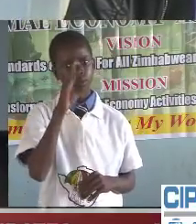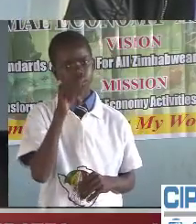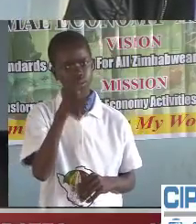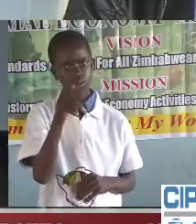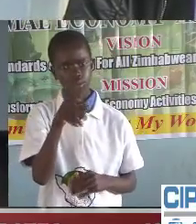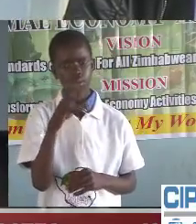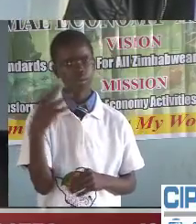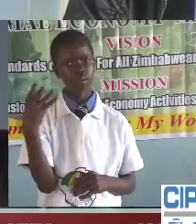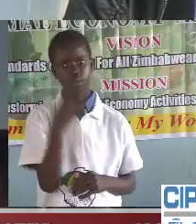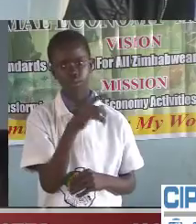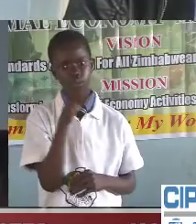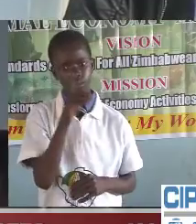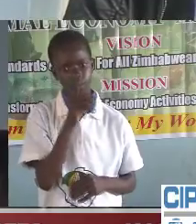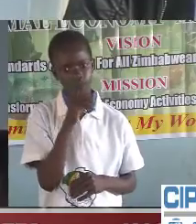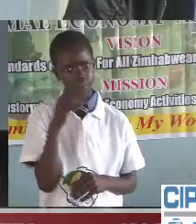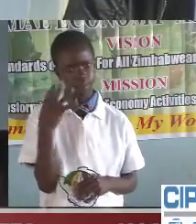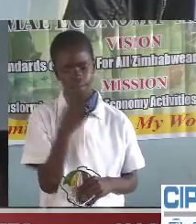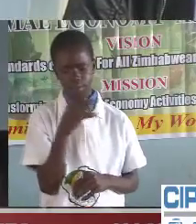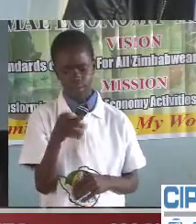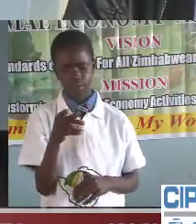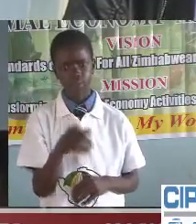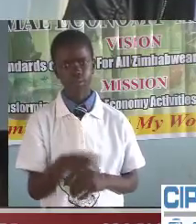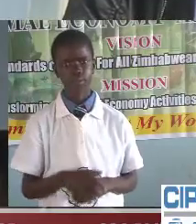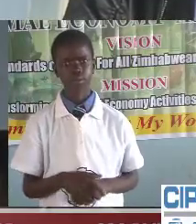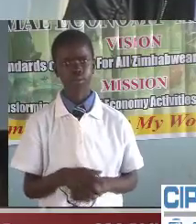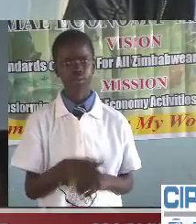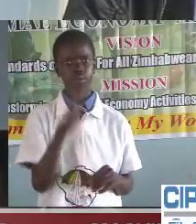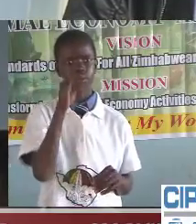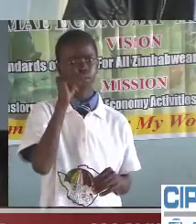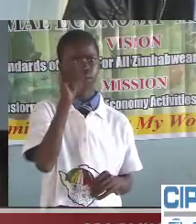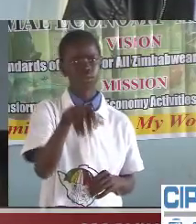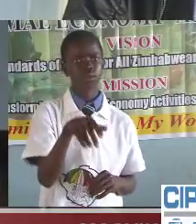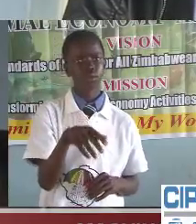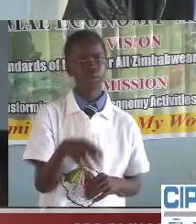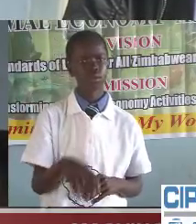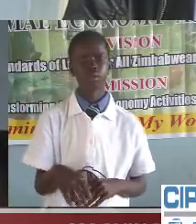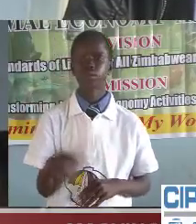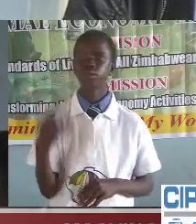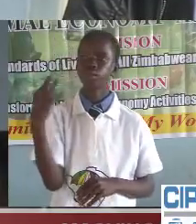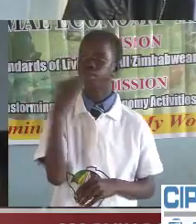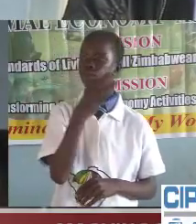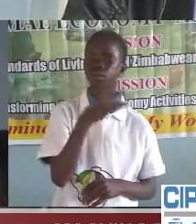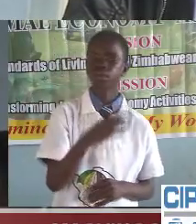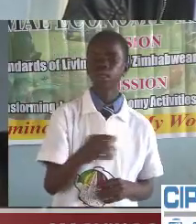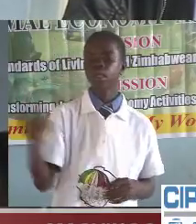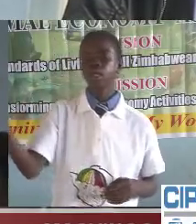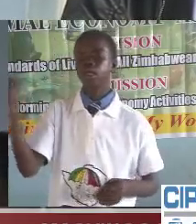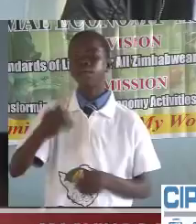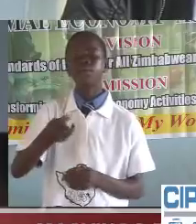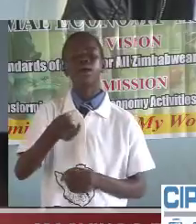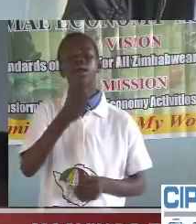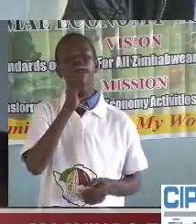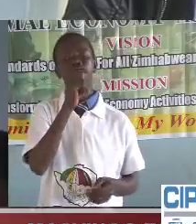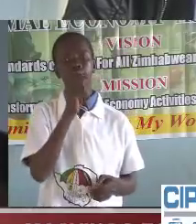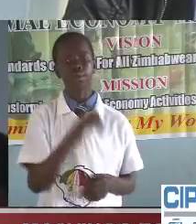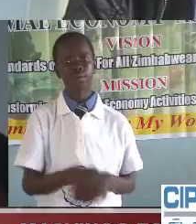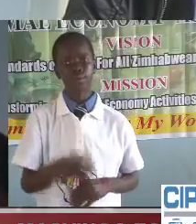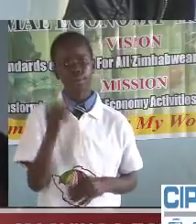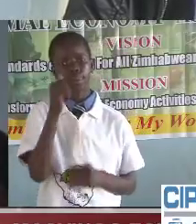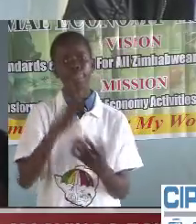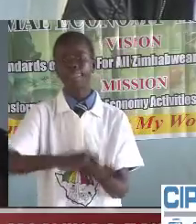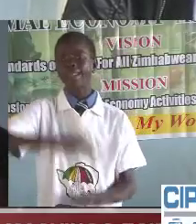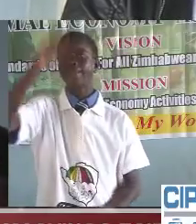panyaya yemvura iri kutaurwa unowanika mabhiri achiuya akakwiririsa asi auya akakwiririsa